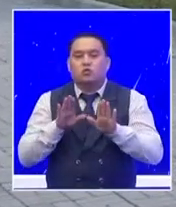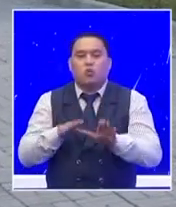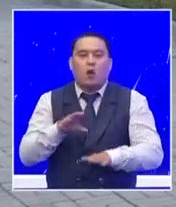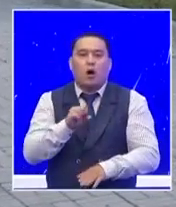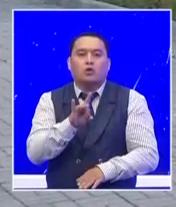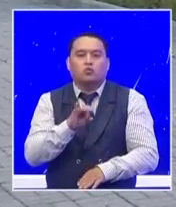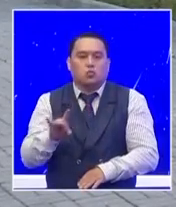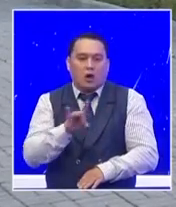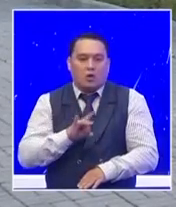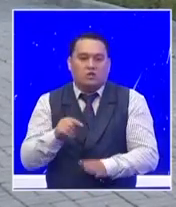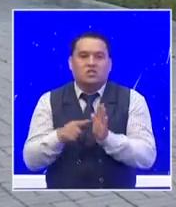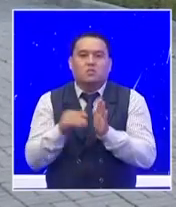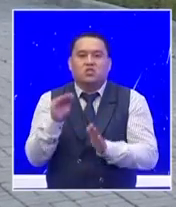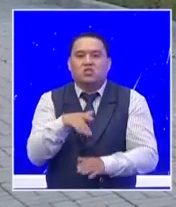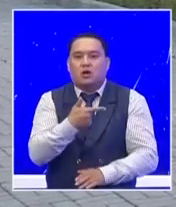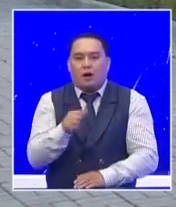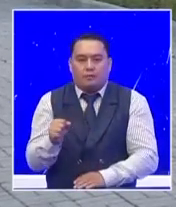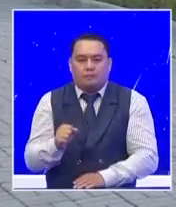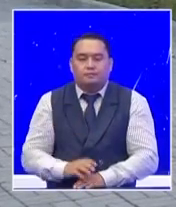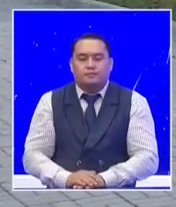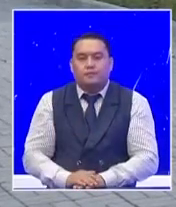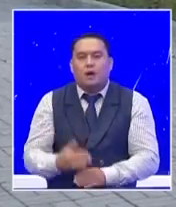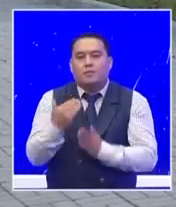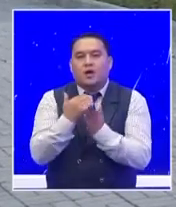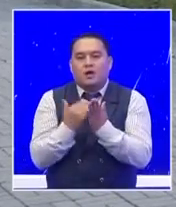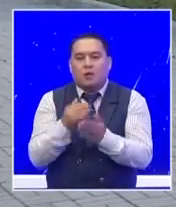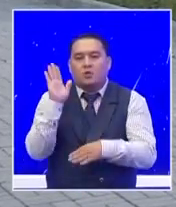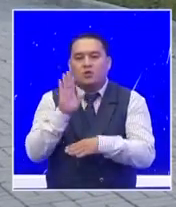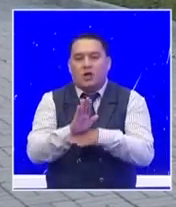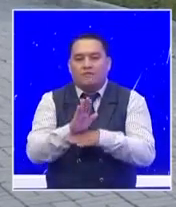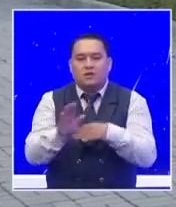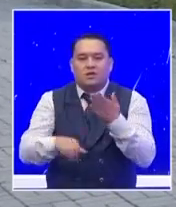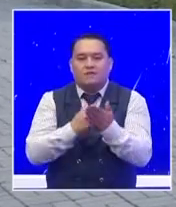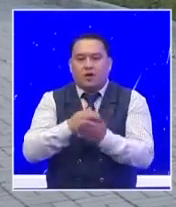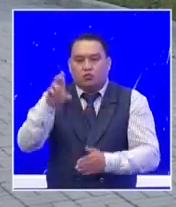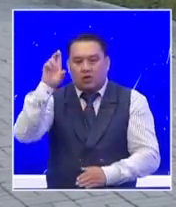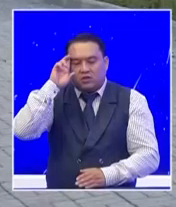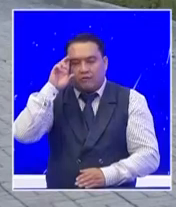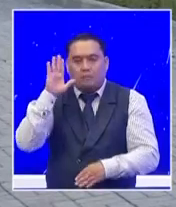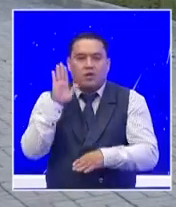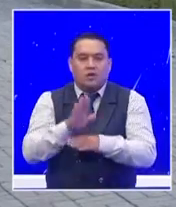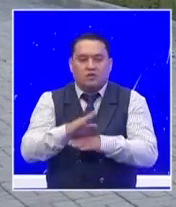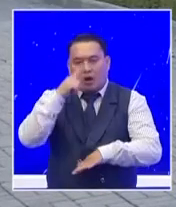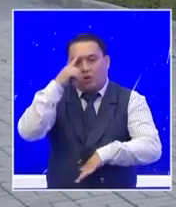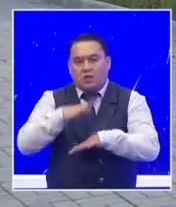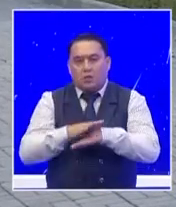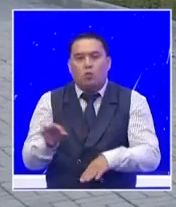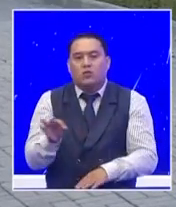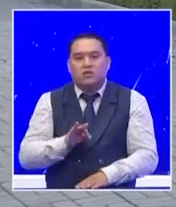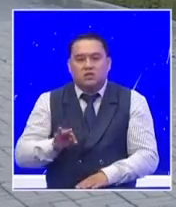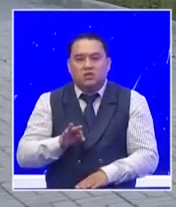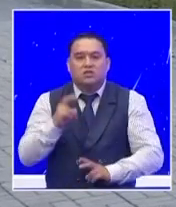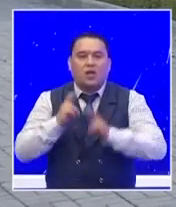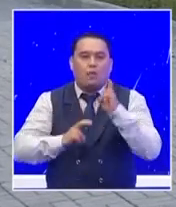Аксуйском районе более 7 тысяч гектар. Благодаря программе, поручению Ильбасы, поручению Мадыгаваща,